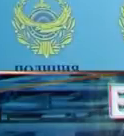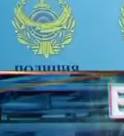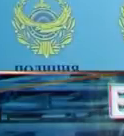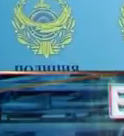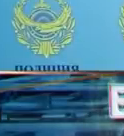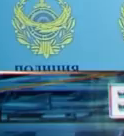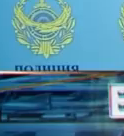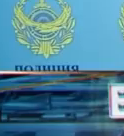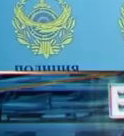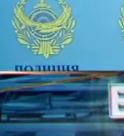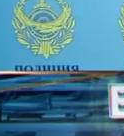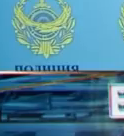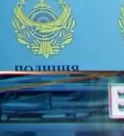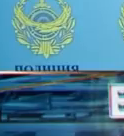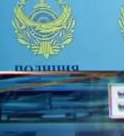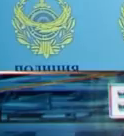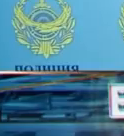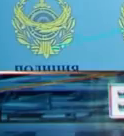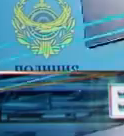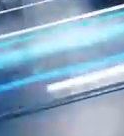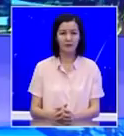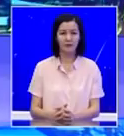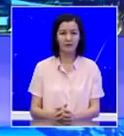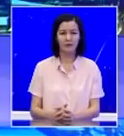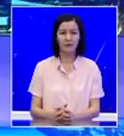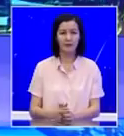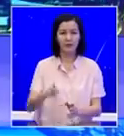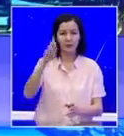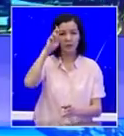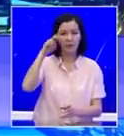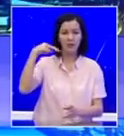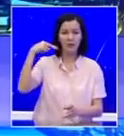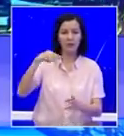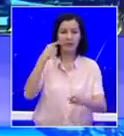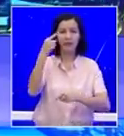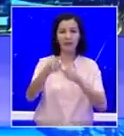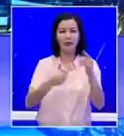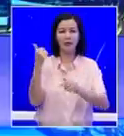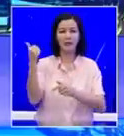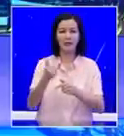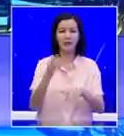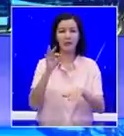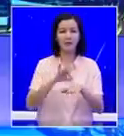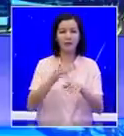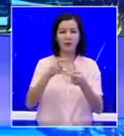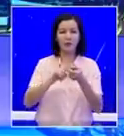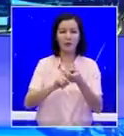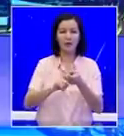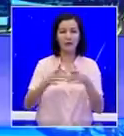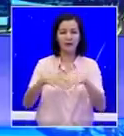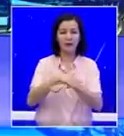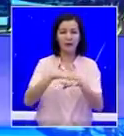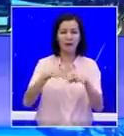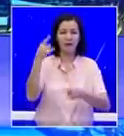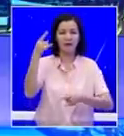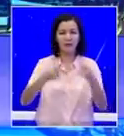басқару құқығынан айырылғандығы белгілі болды. Ел президенті келесі аптада коронавирусқа байланысты халыққа